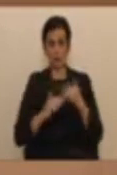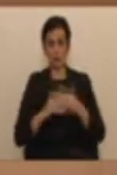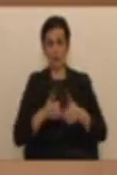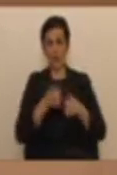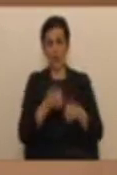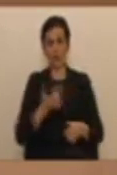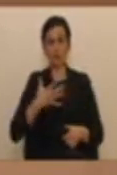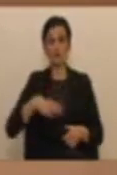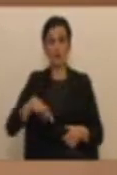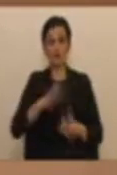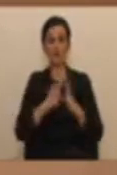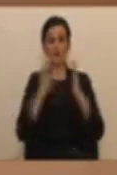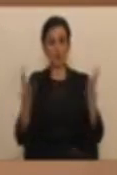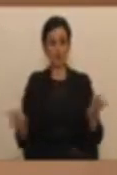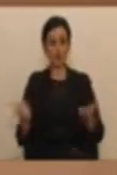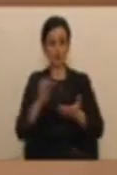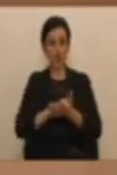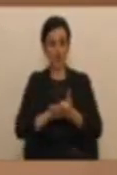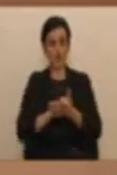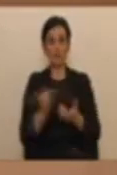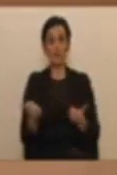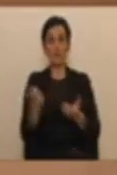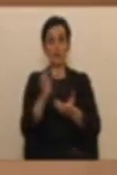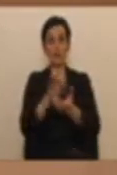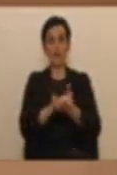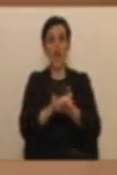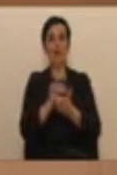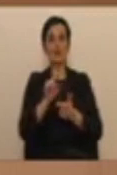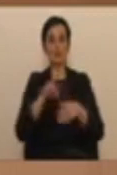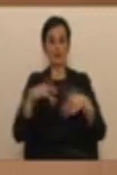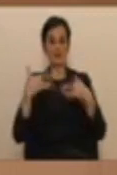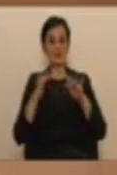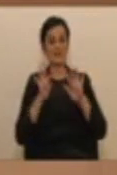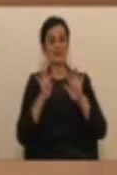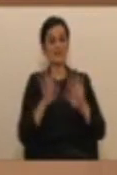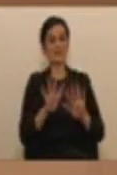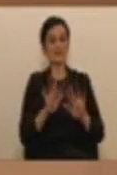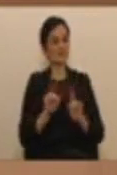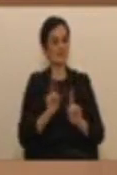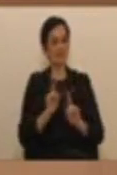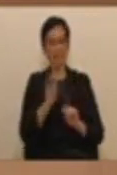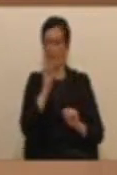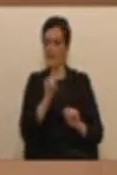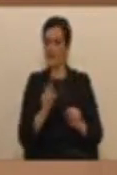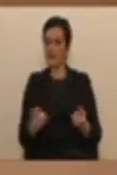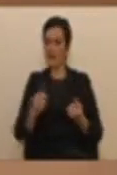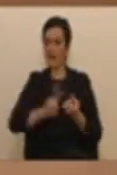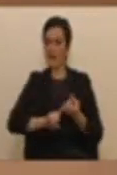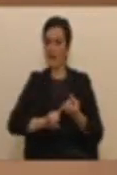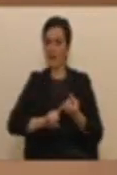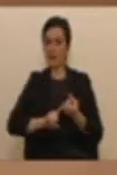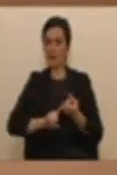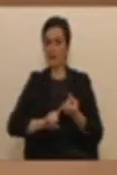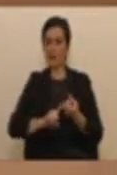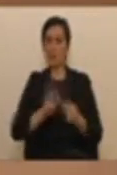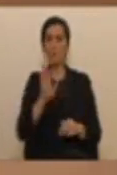საქართველოში დიდ შერიგებას, შერიგებას, რომელიც ზიზღზე არ უნდა იყოს და ვერ იქნება დამყარებული,